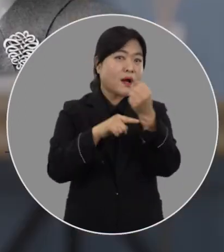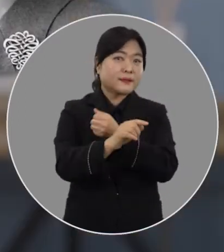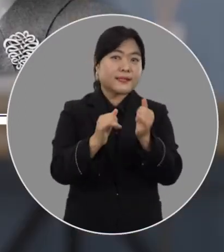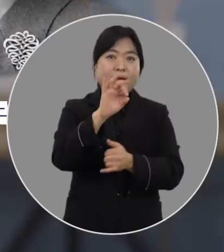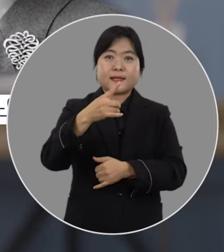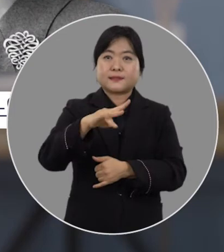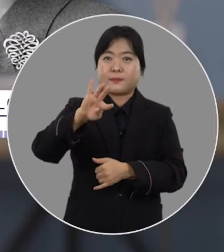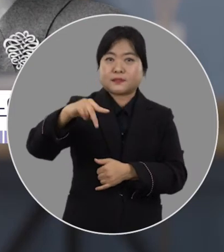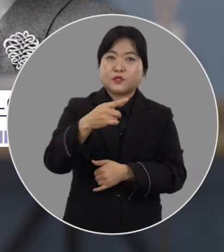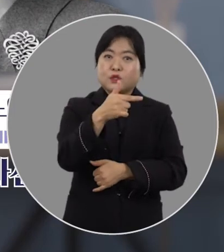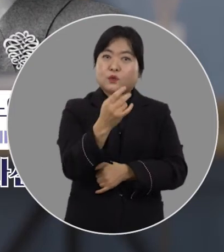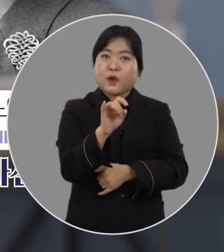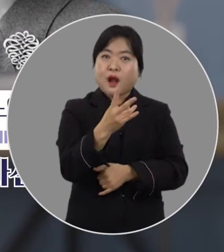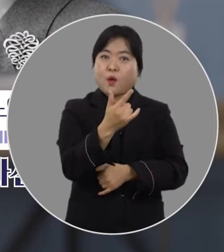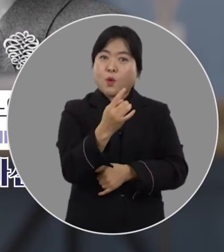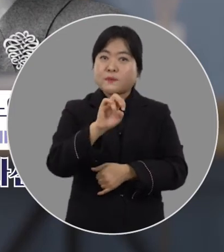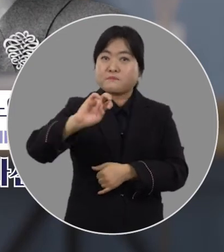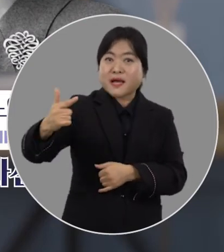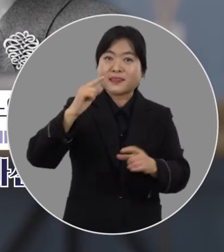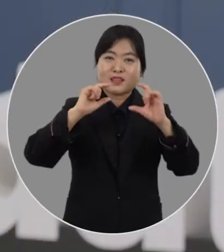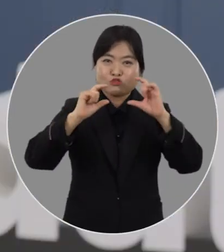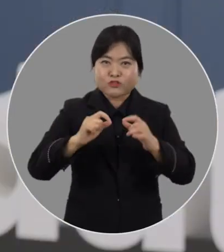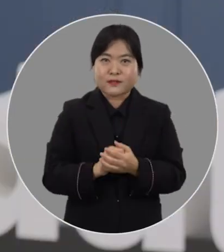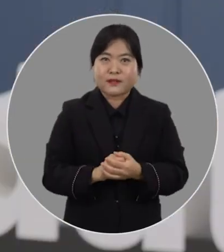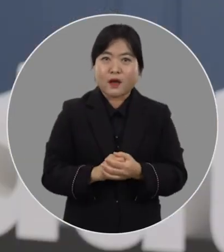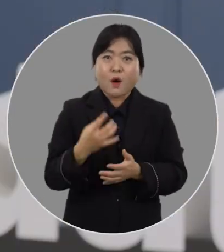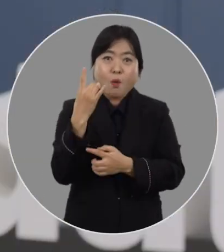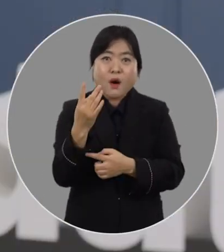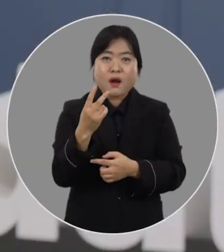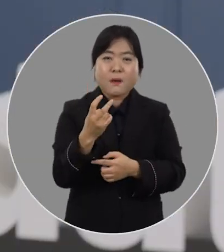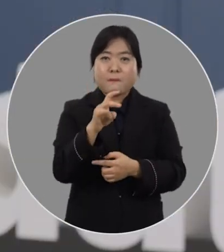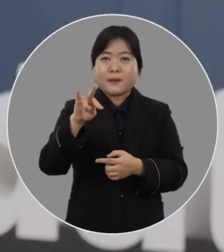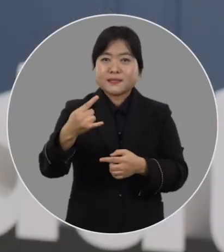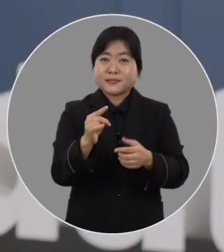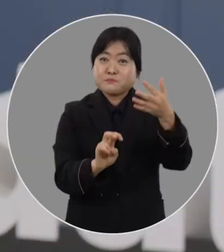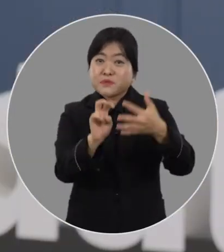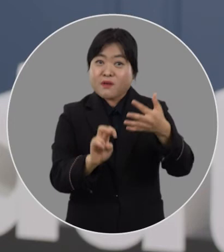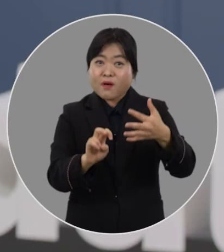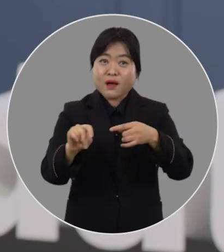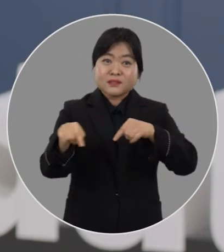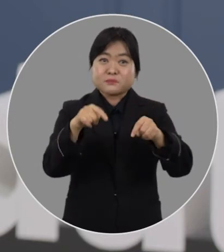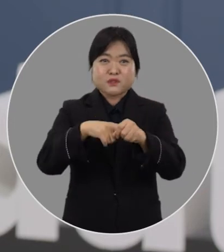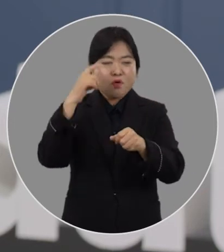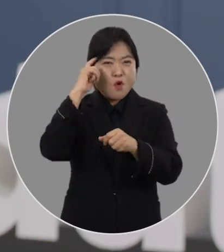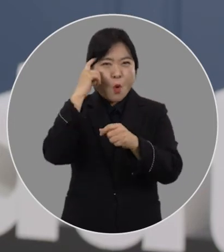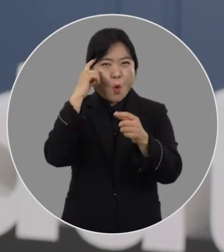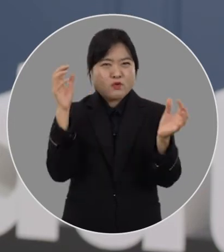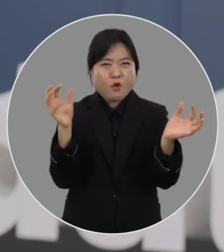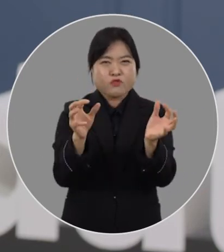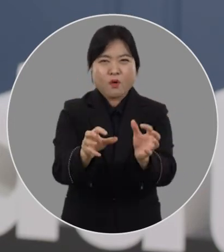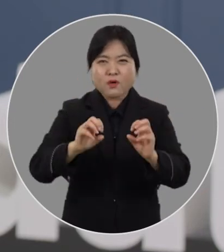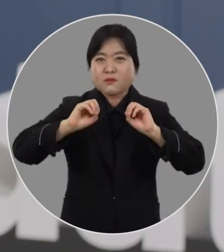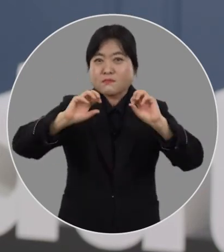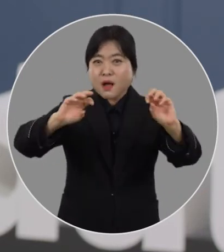사회과학자 엘리자베트 노엘레 노이만이 주장한 것인데요. 원래는 매스미디어가 지배적인 여론을 형성하고 전파시키는